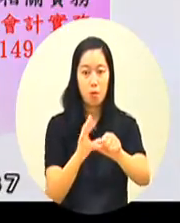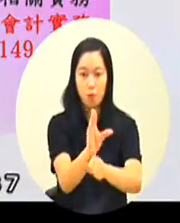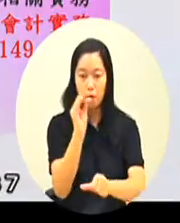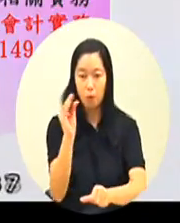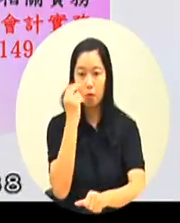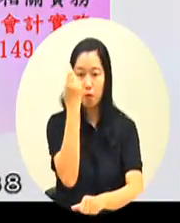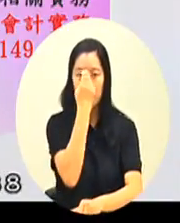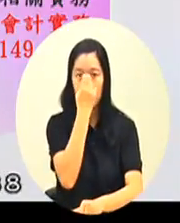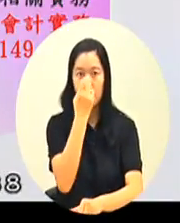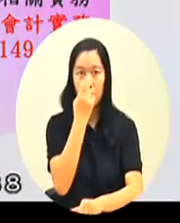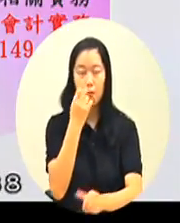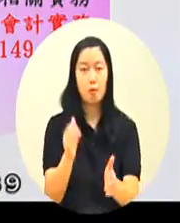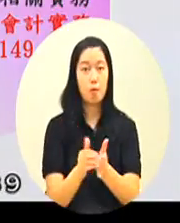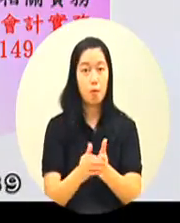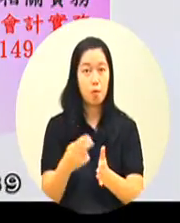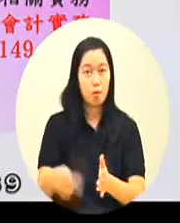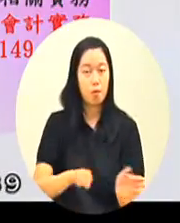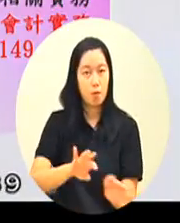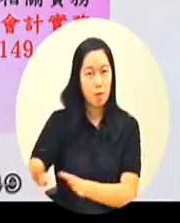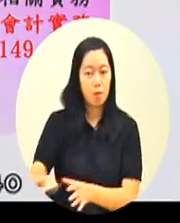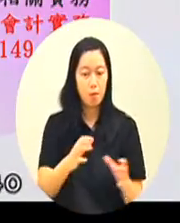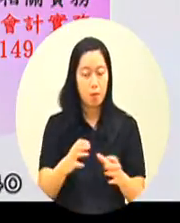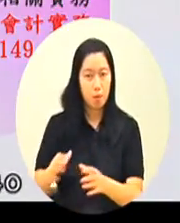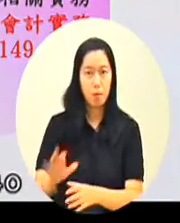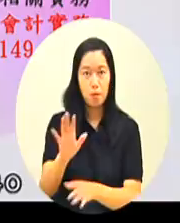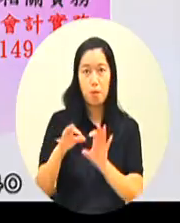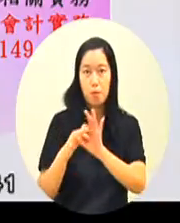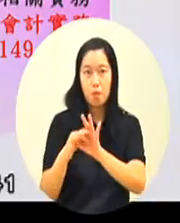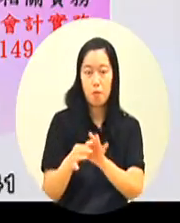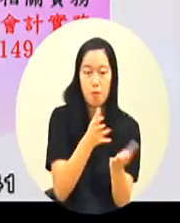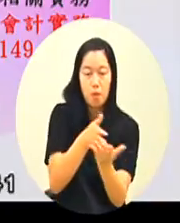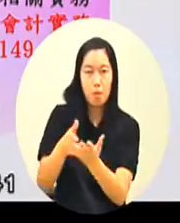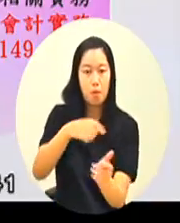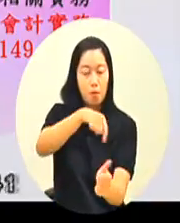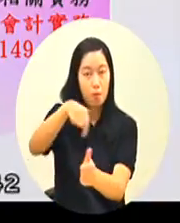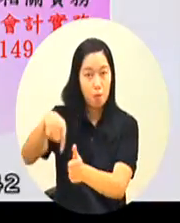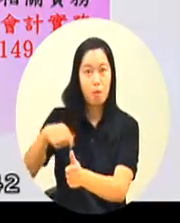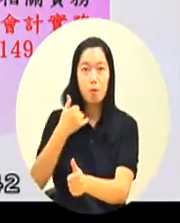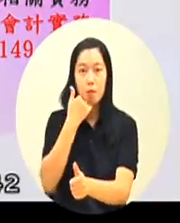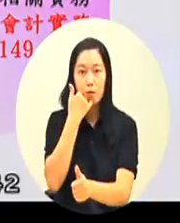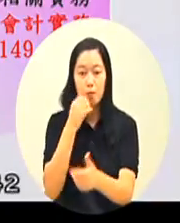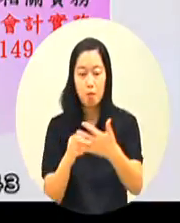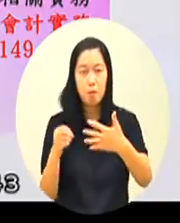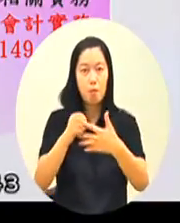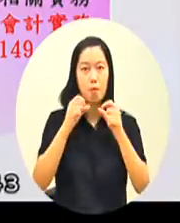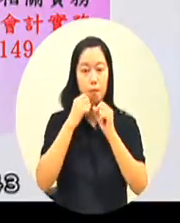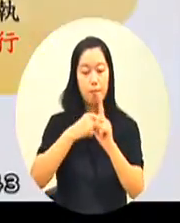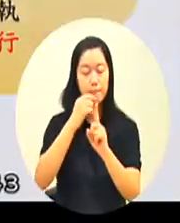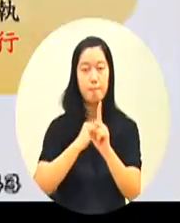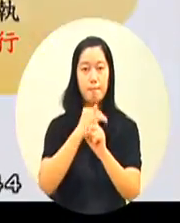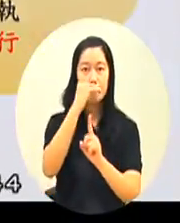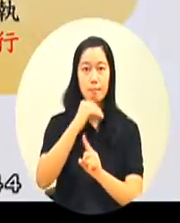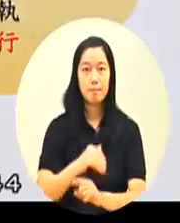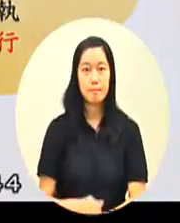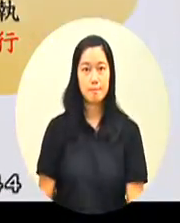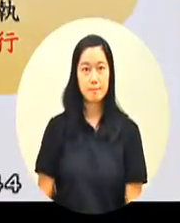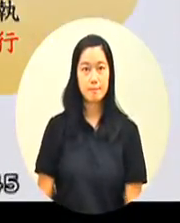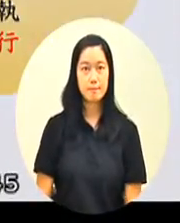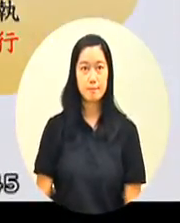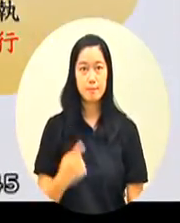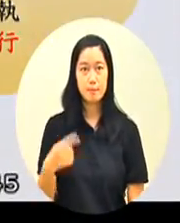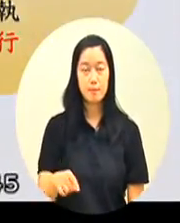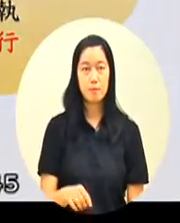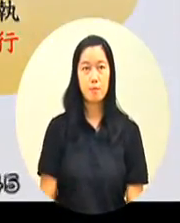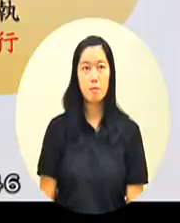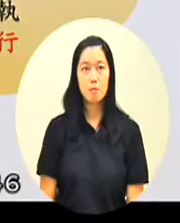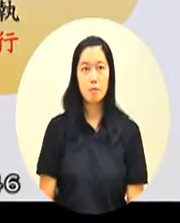毕，那也另外也在办理相关的业务讲习，提升会计资讯的品质。第四是督促各